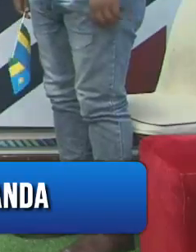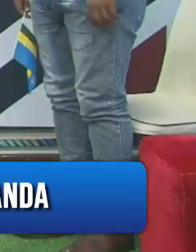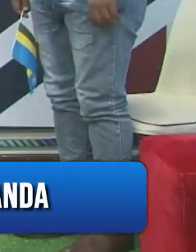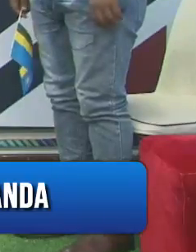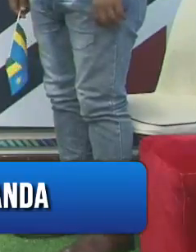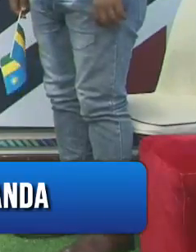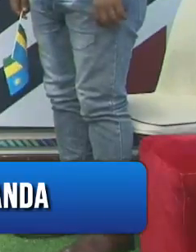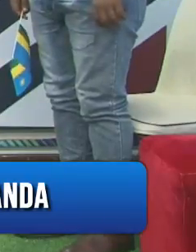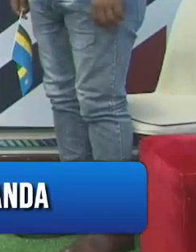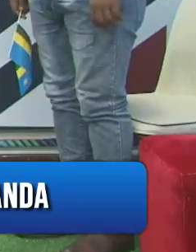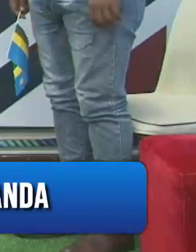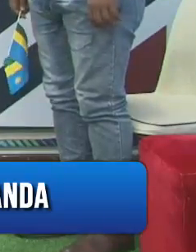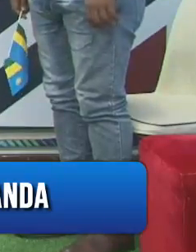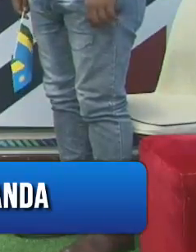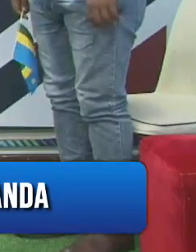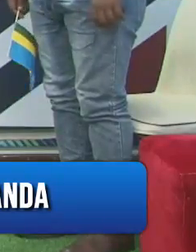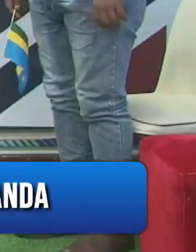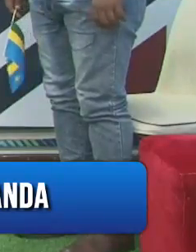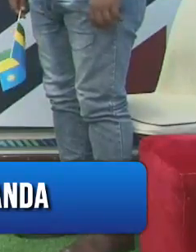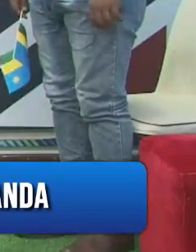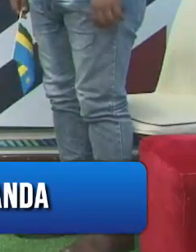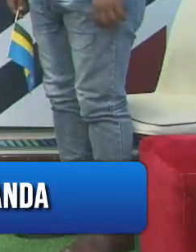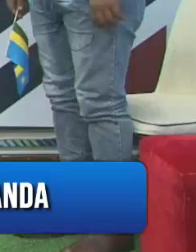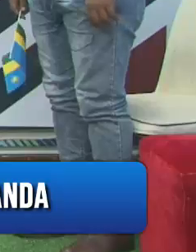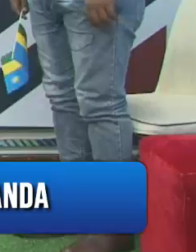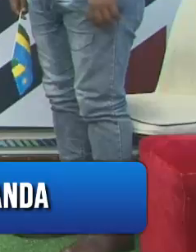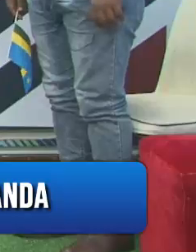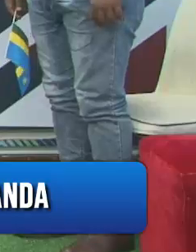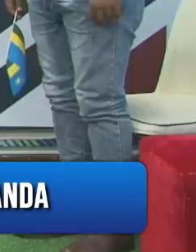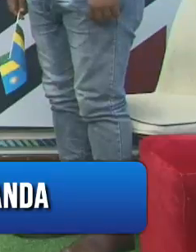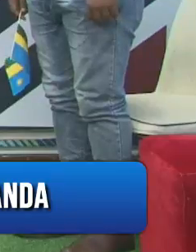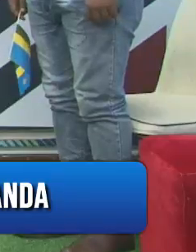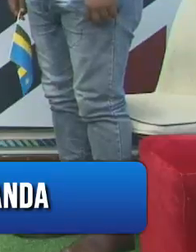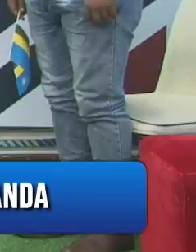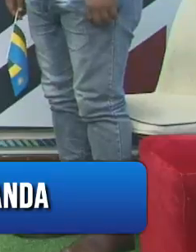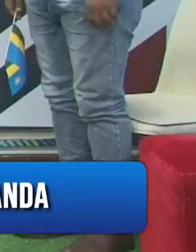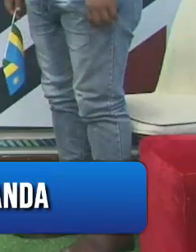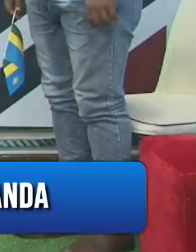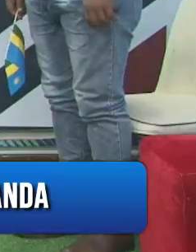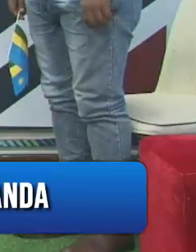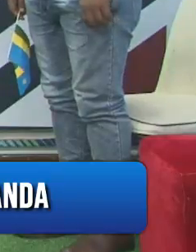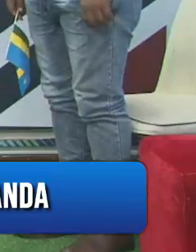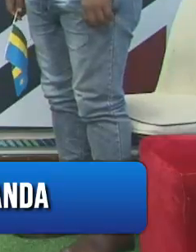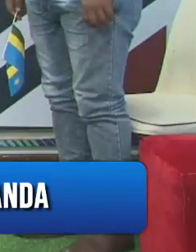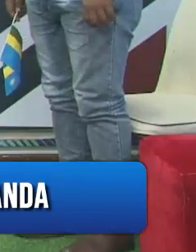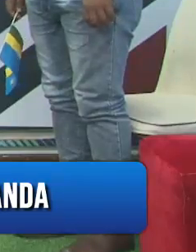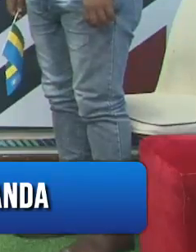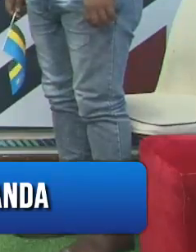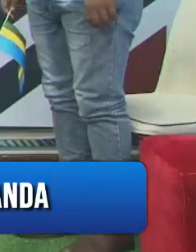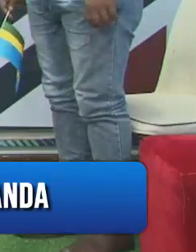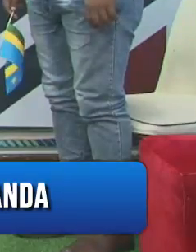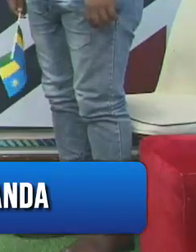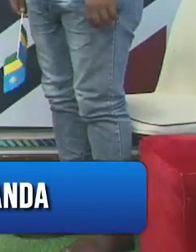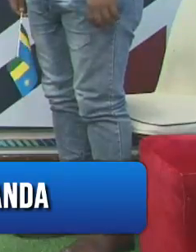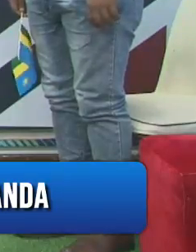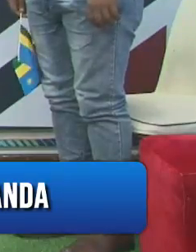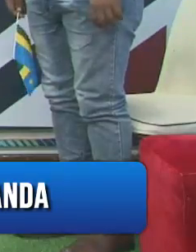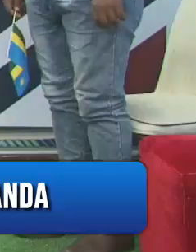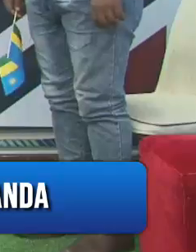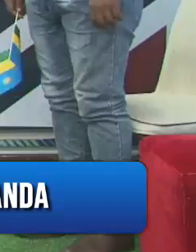bya COVID-19 niyo mpamvu Nidoro yifuje gukorana n'ibitangazamakuru uyu mwanya rero tugiye kufata kugira ngo ubwo